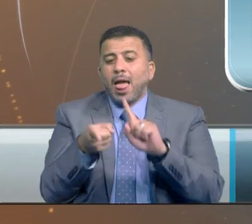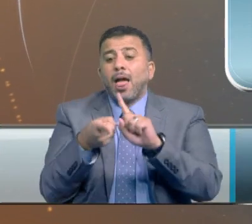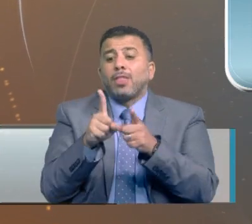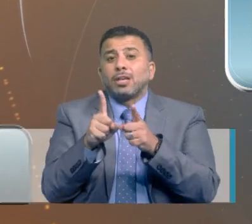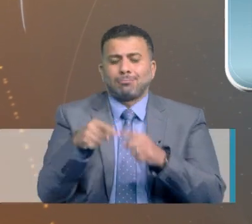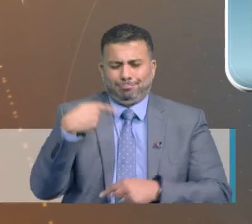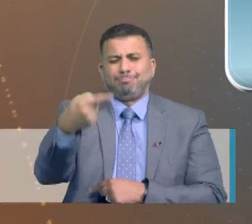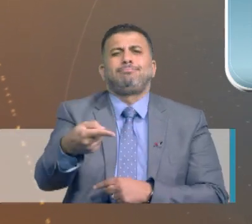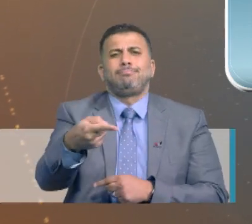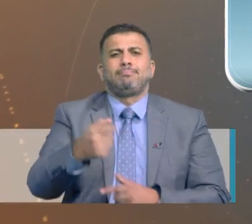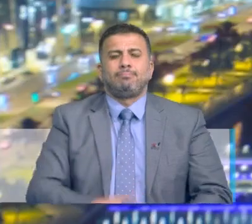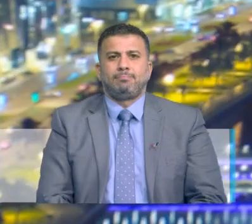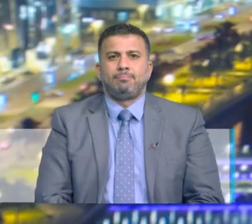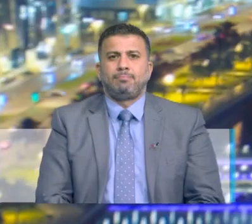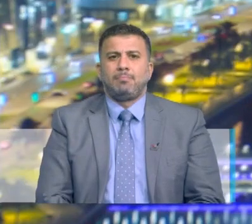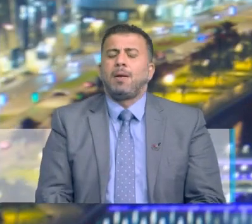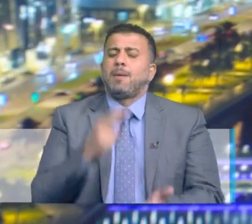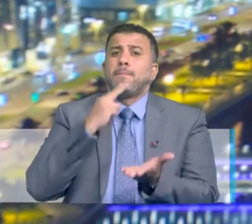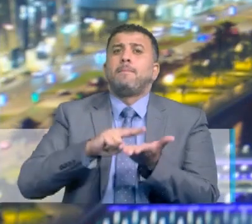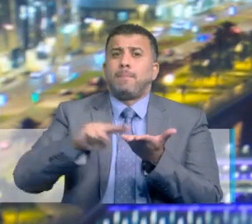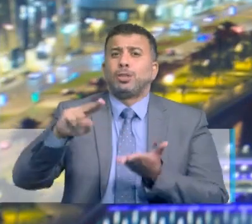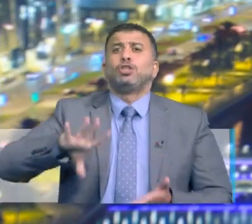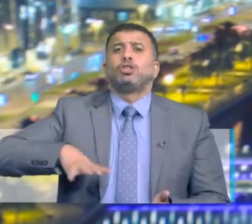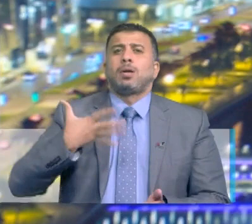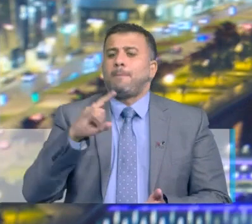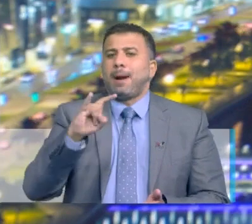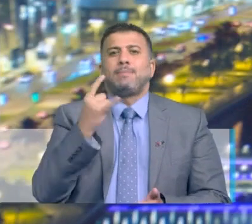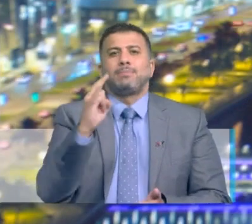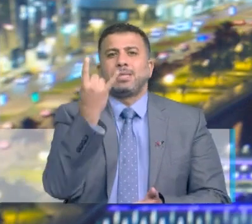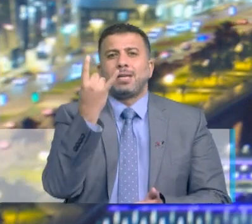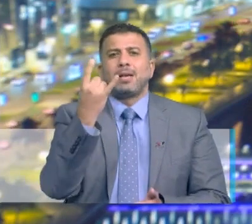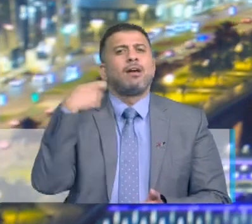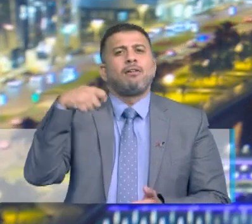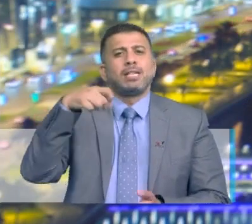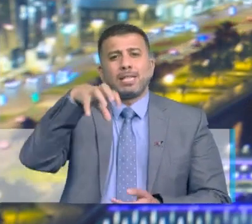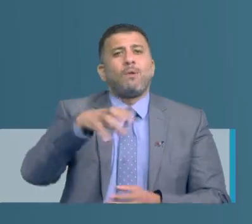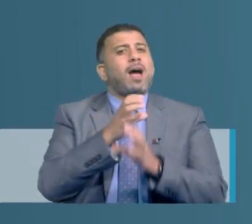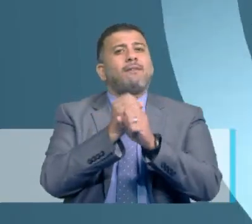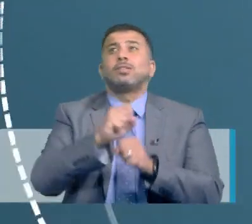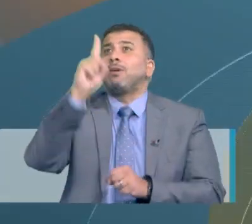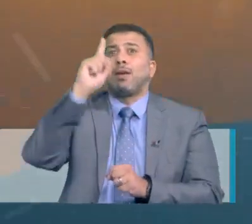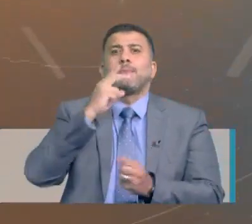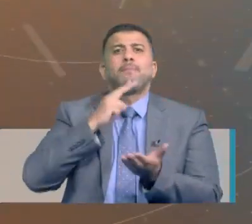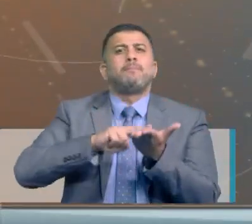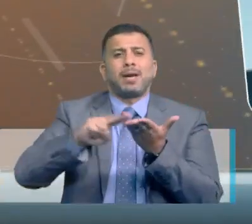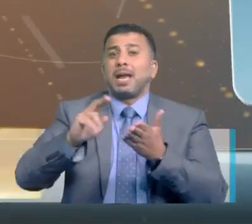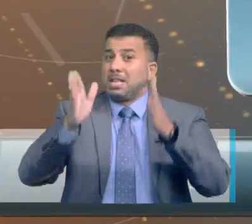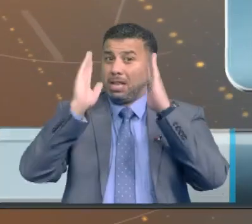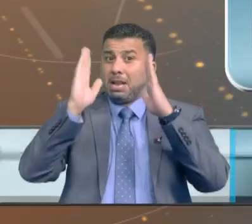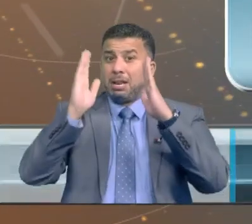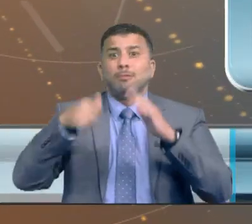المقبل بعث صاحب السمو الشيخ محمد بن زايد ال نهيان رئيس الدوله حفظه الله